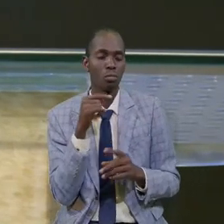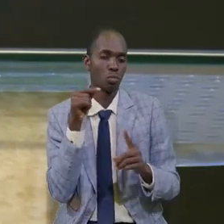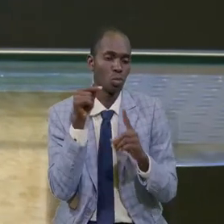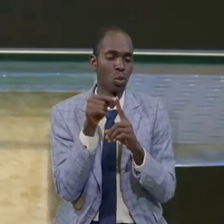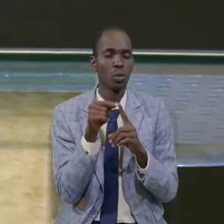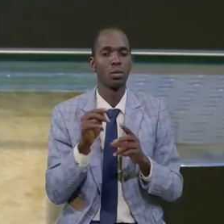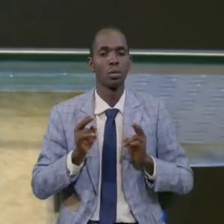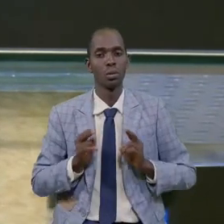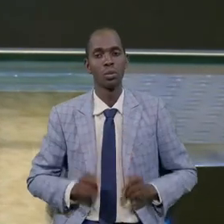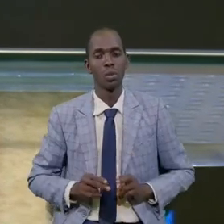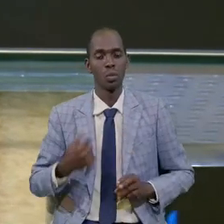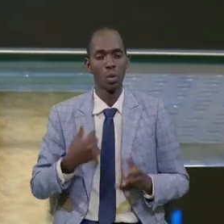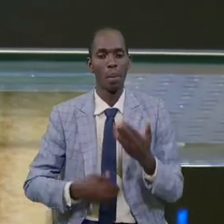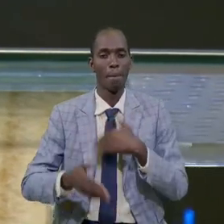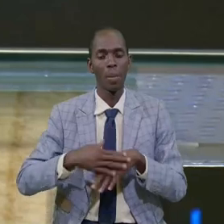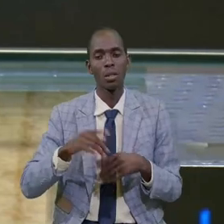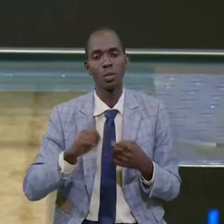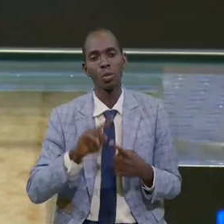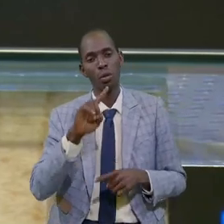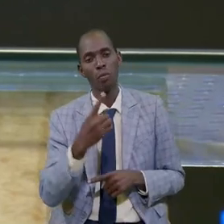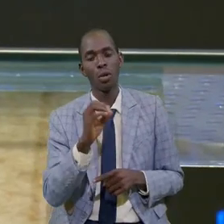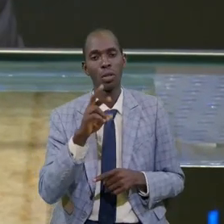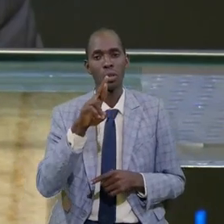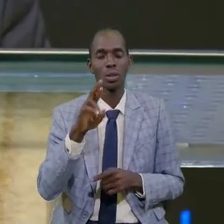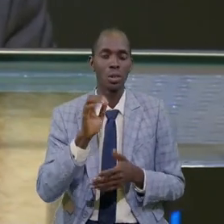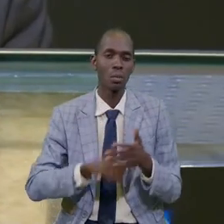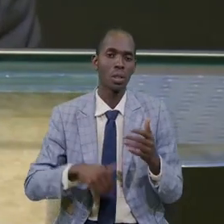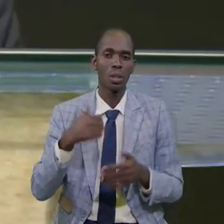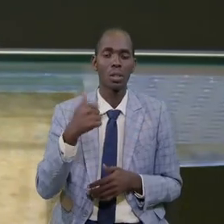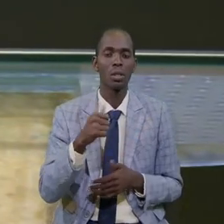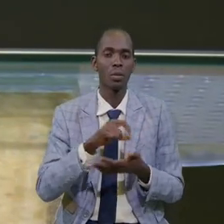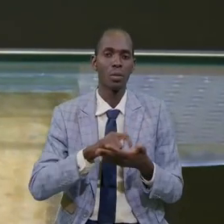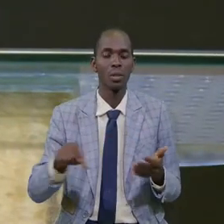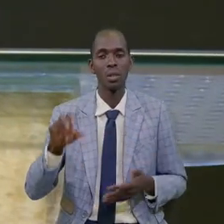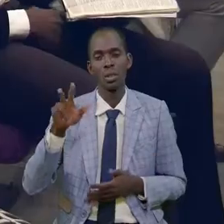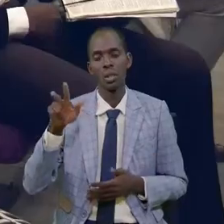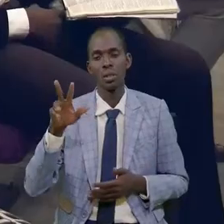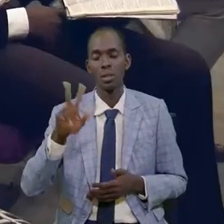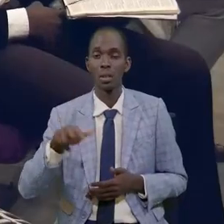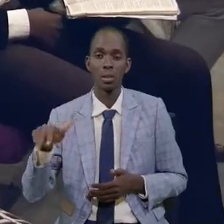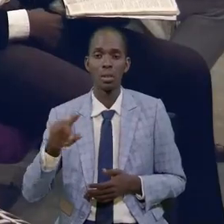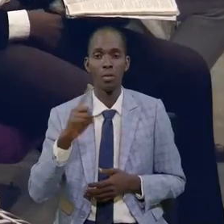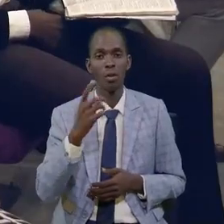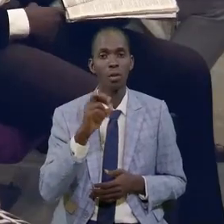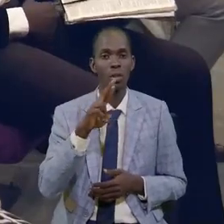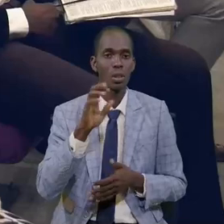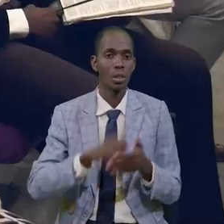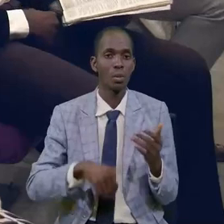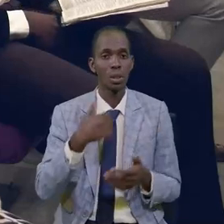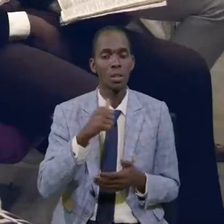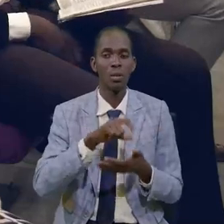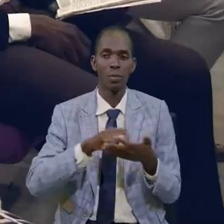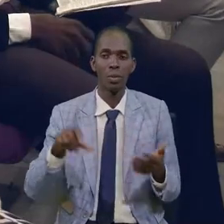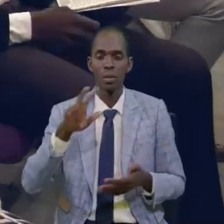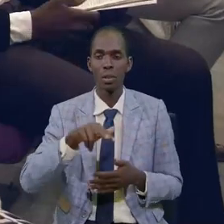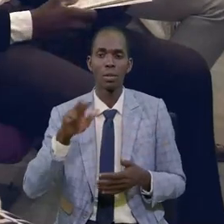devant les hommes. Revenons à 1 Corinthiens 10, nous avons le verset 33. 1 Corinthiens